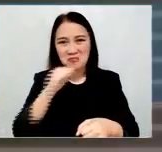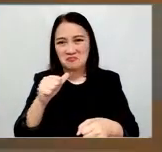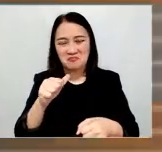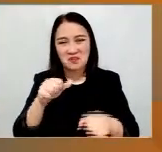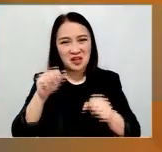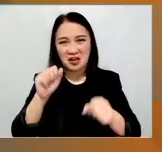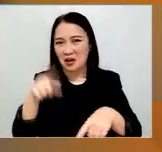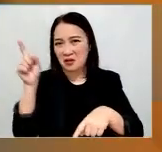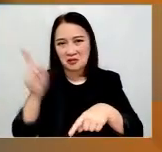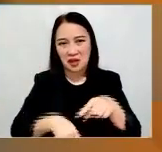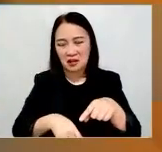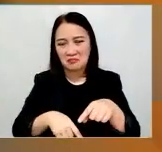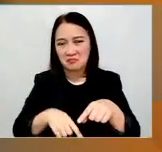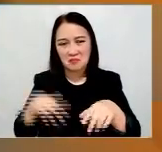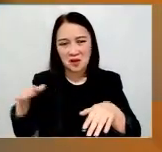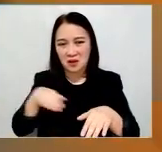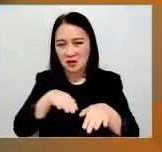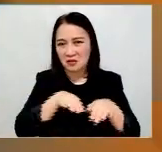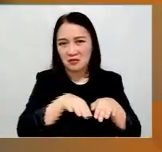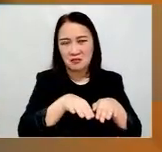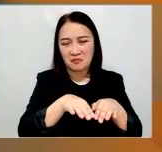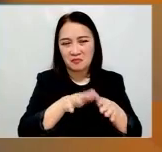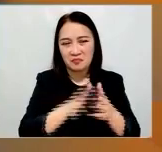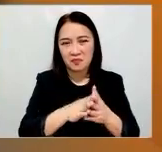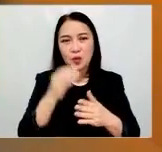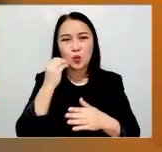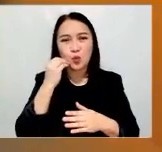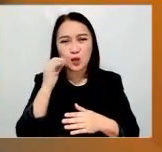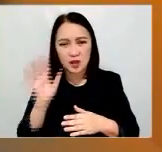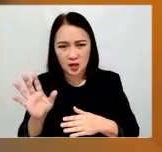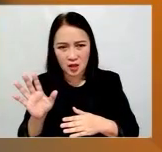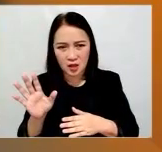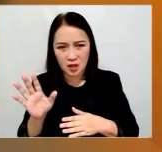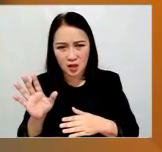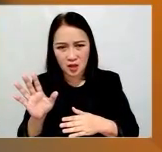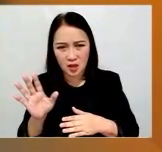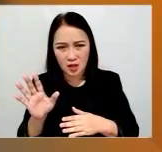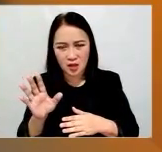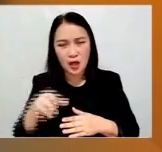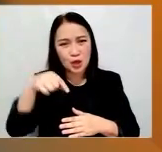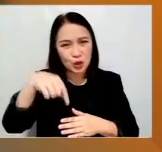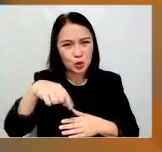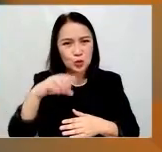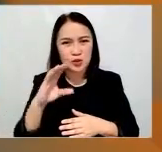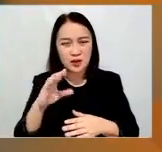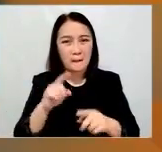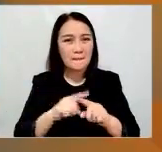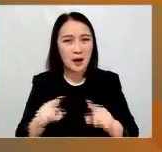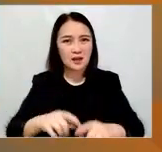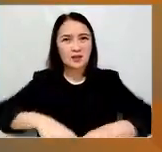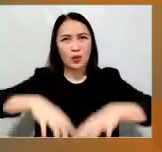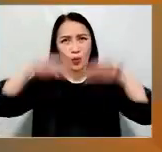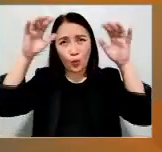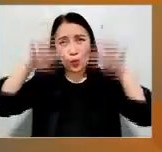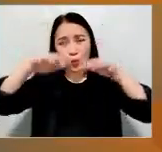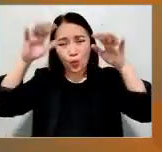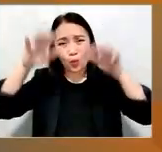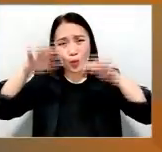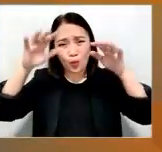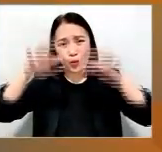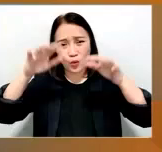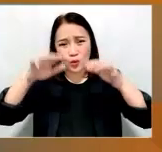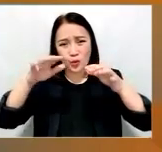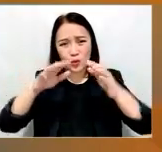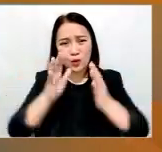sasakyan. Pauwi na ako ng Quezon City pero biglang umulan. Matinding pagbaha